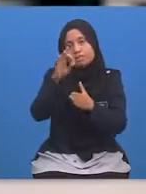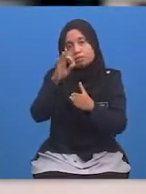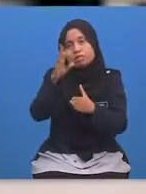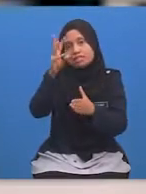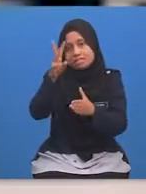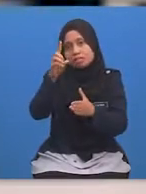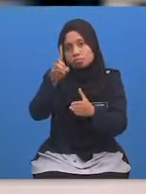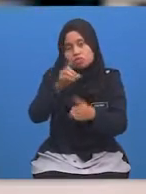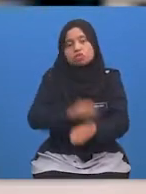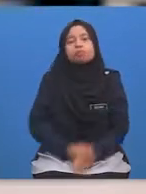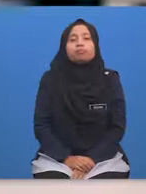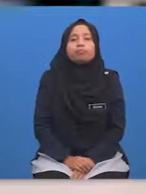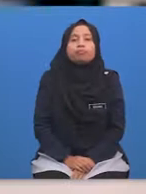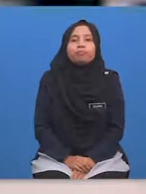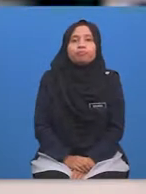1961.